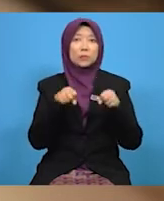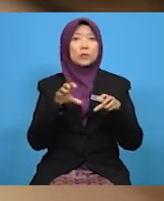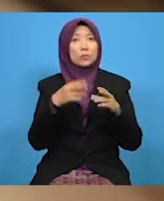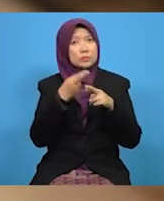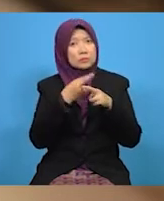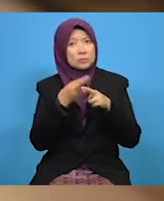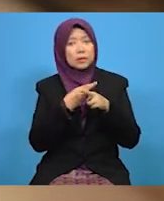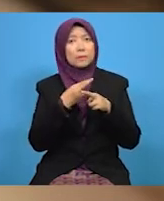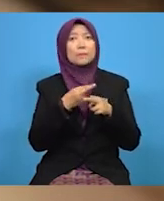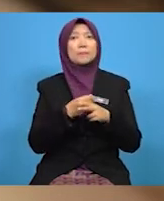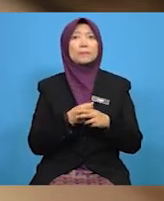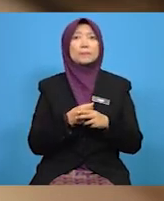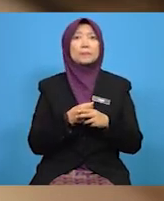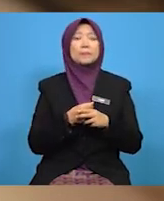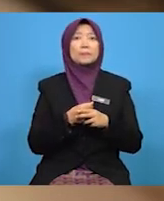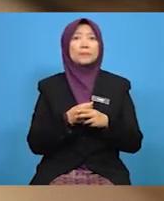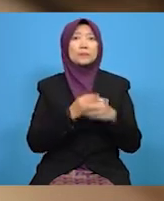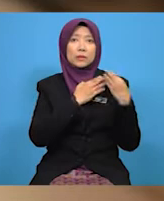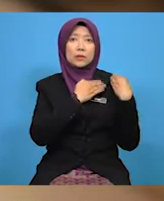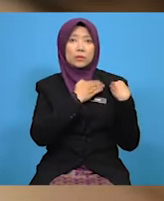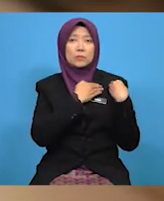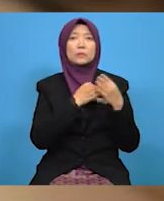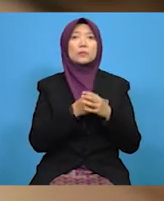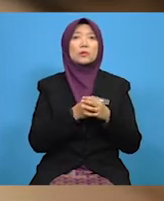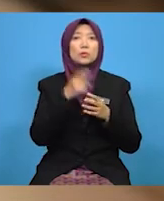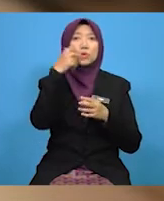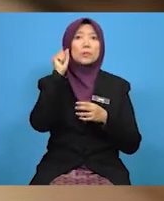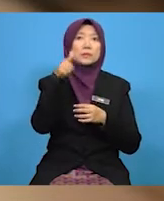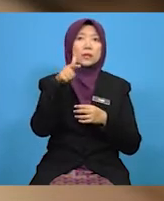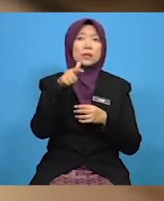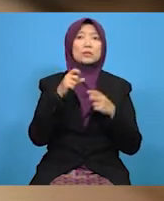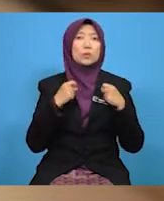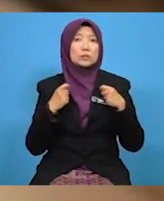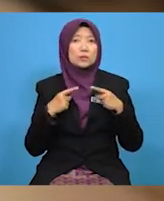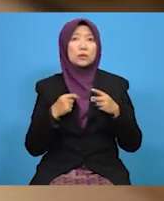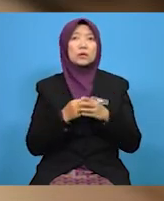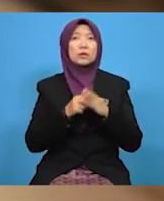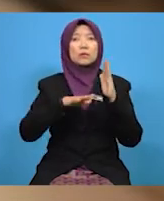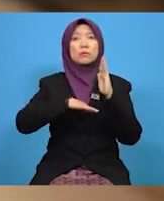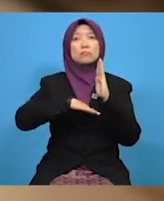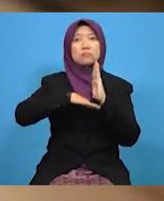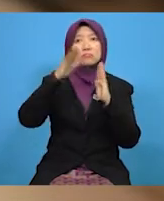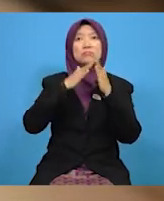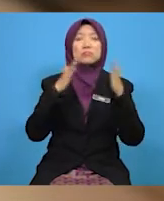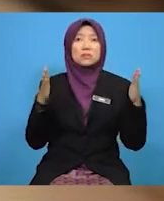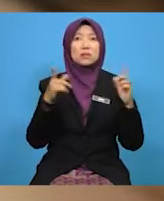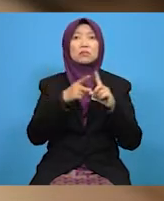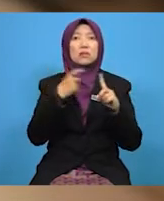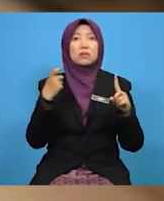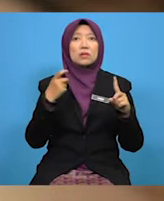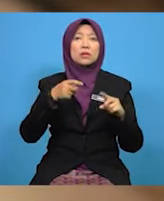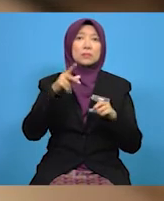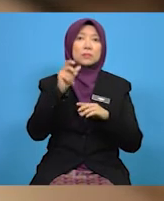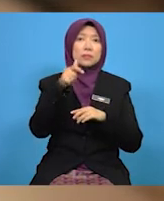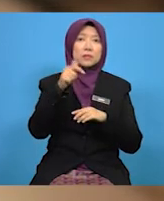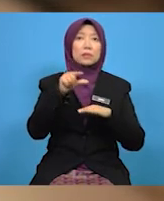buat tafsiran bahawa peranan perbelanjaan penggunaan sektor swasta adalah lebih besar dari peranan